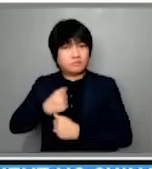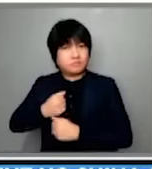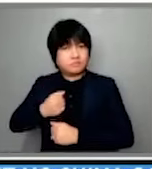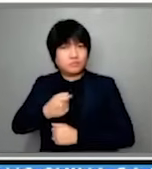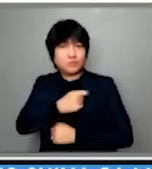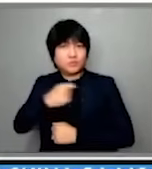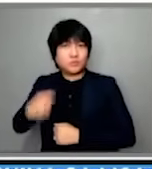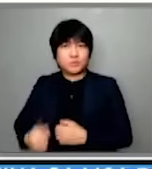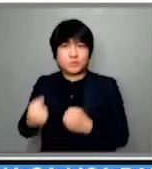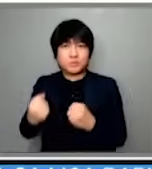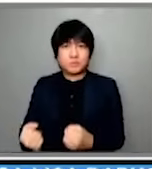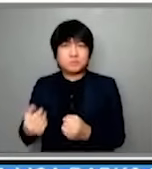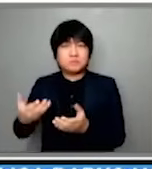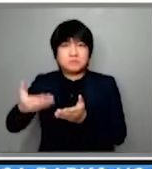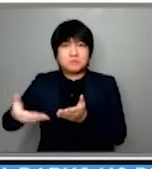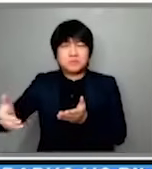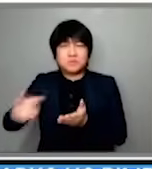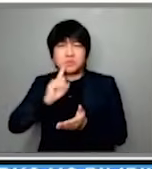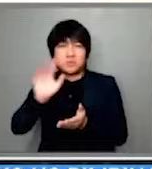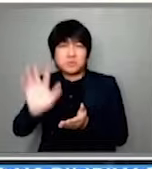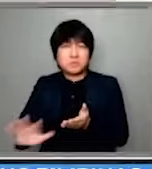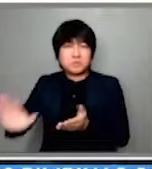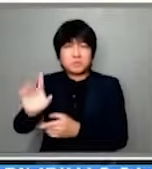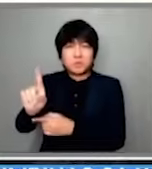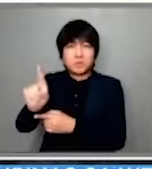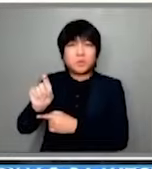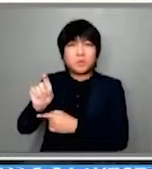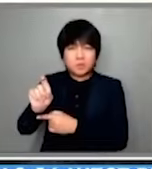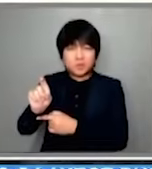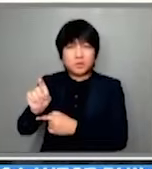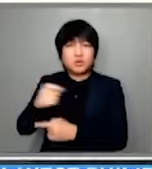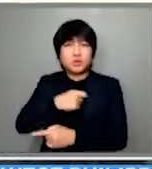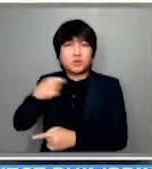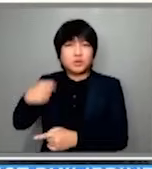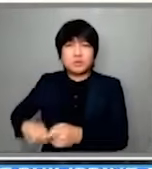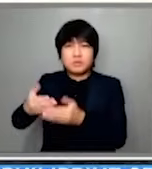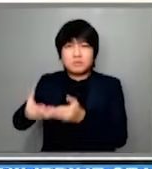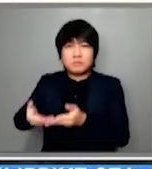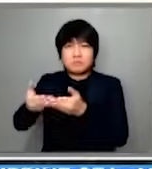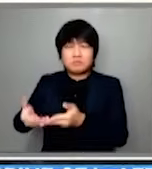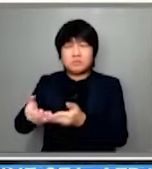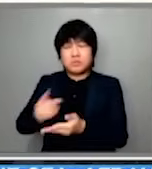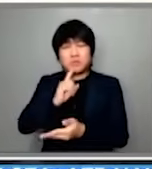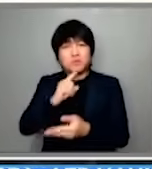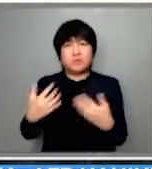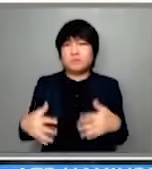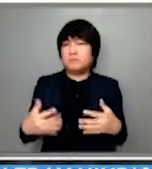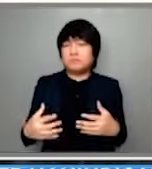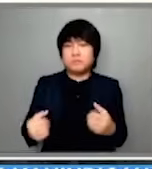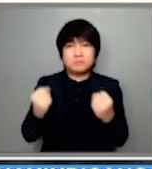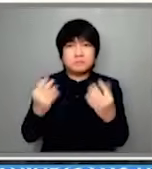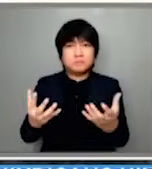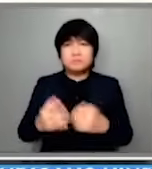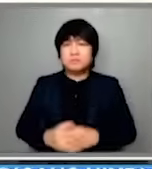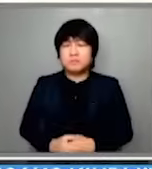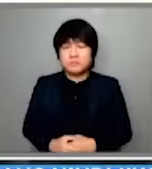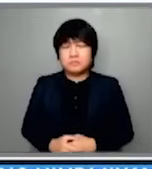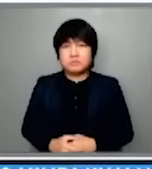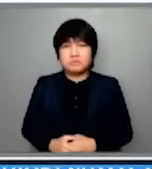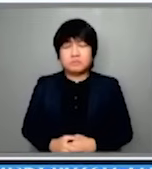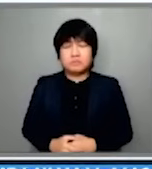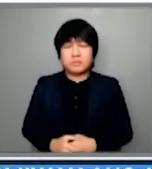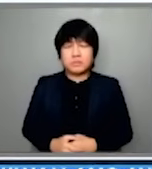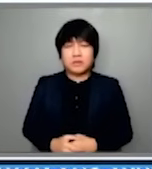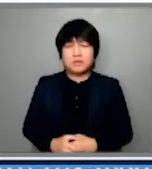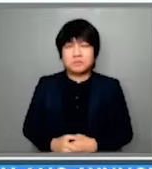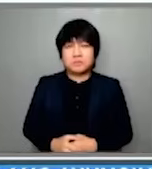ang mahigit 100 Chinese militia. More than 100 yan sila ma'am based doon kanina sa nakita po natin.